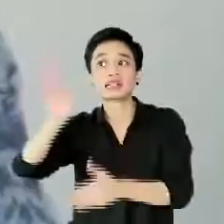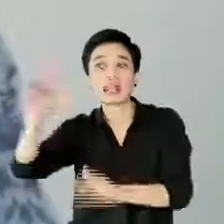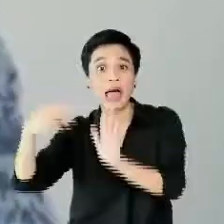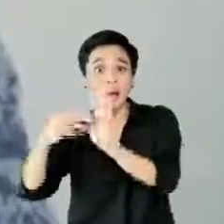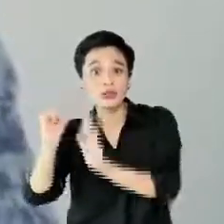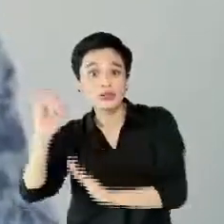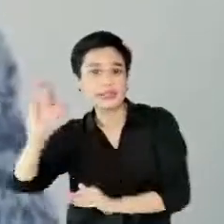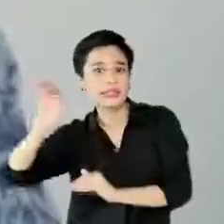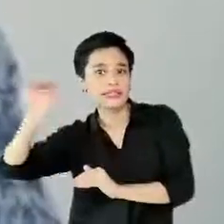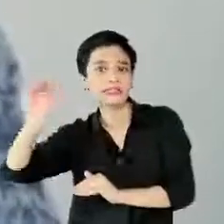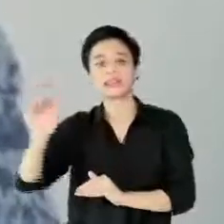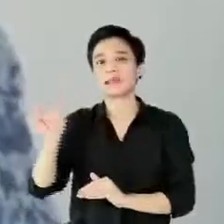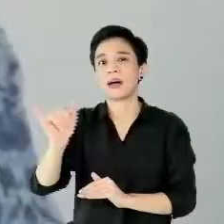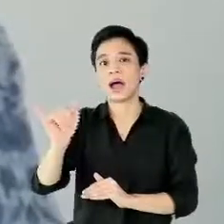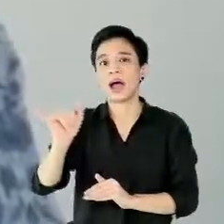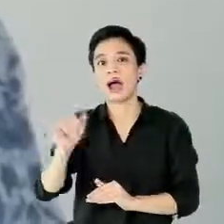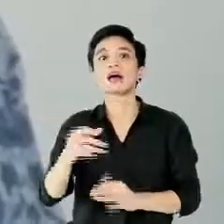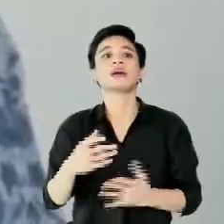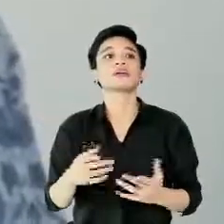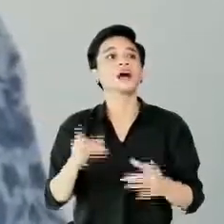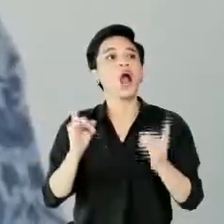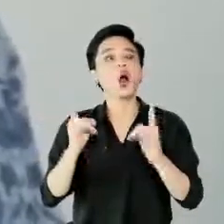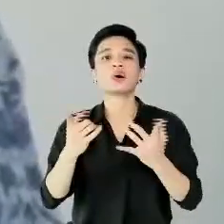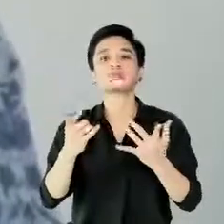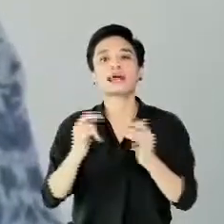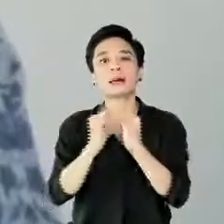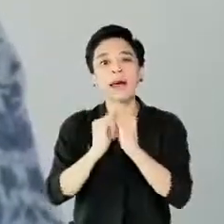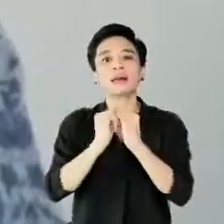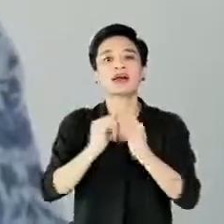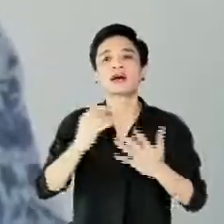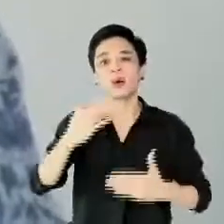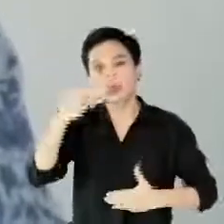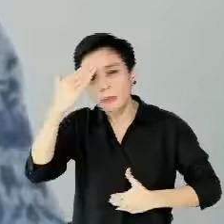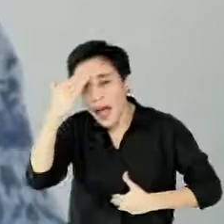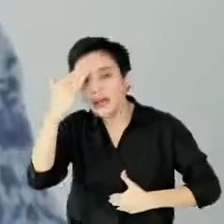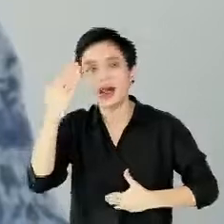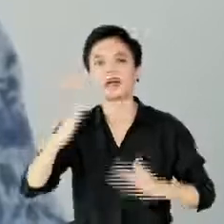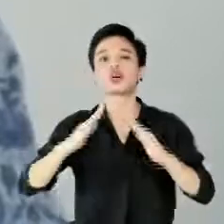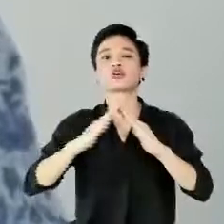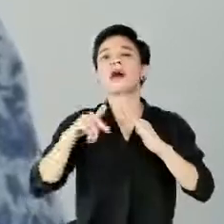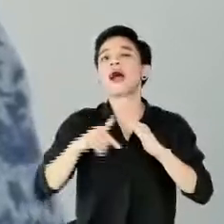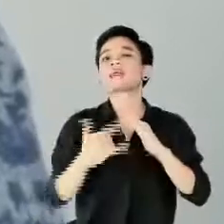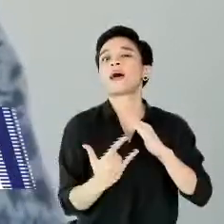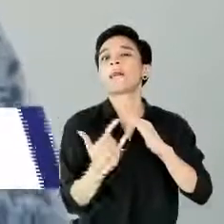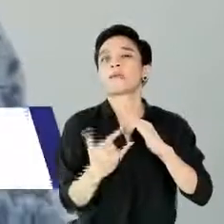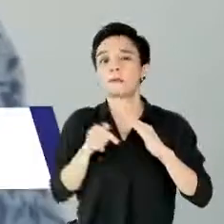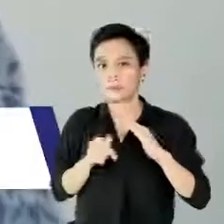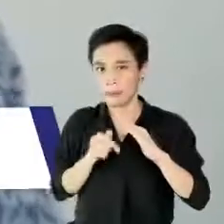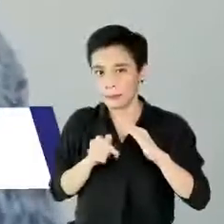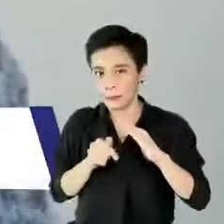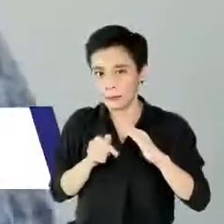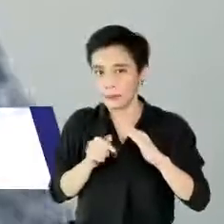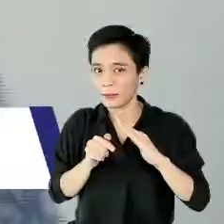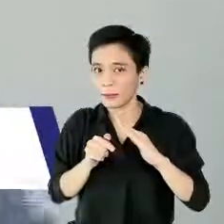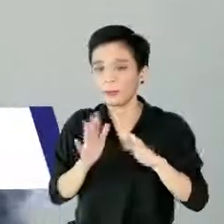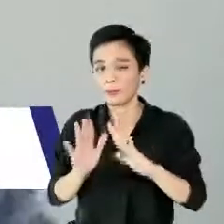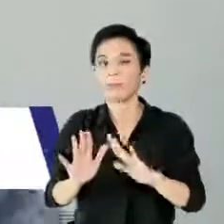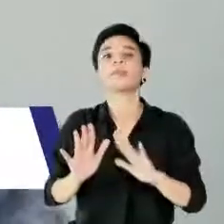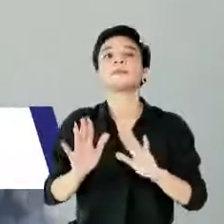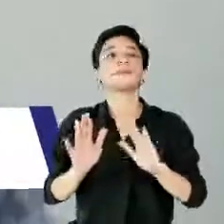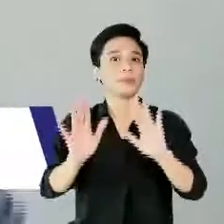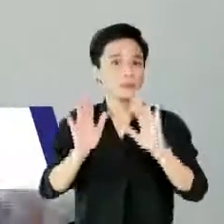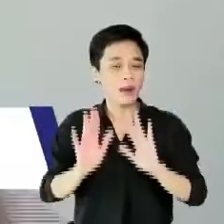daerah merah itu kegiatan ibadah pribadi dirumah masing-masing Kemudian untuk